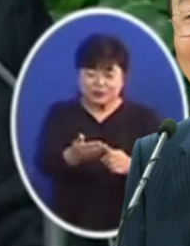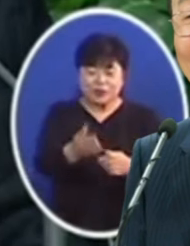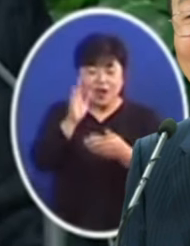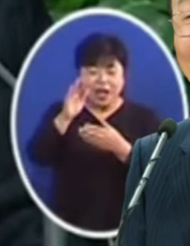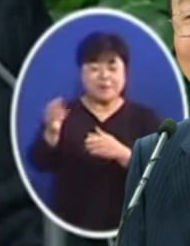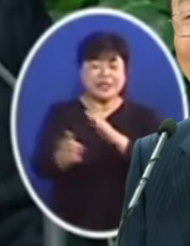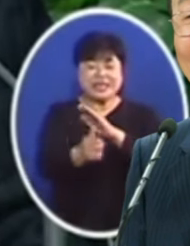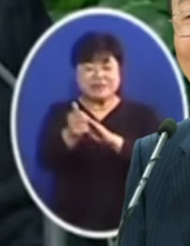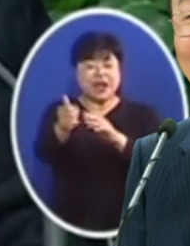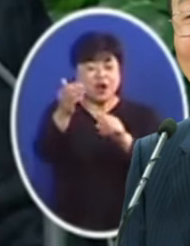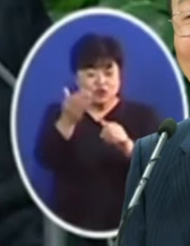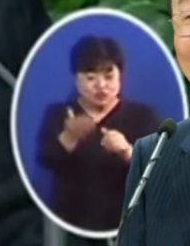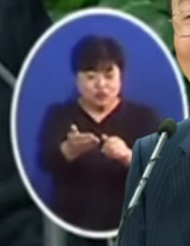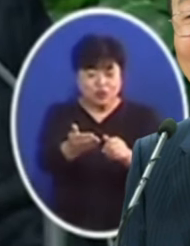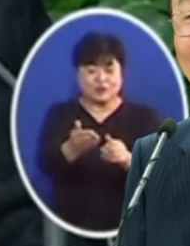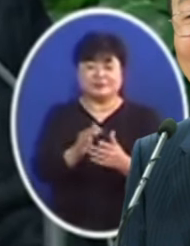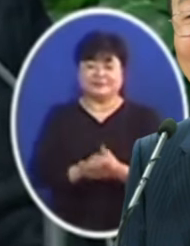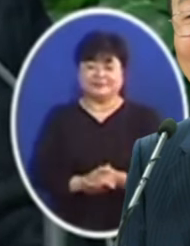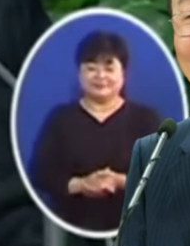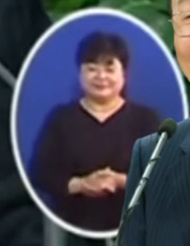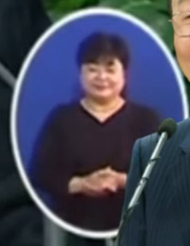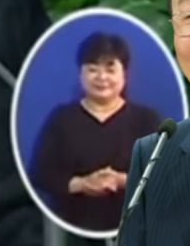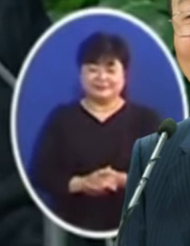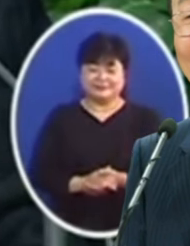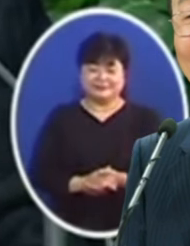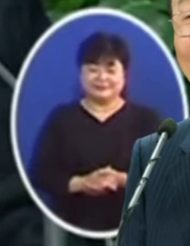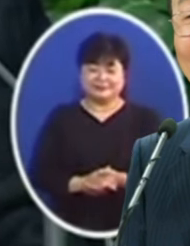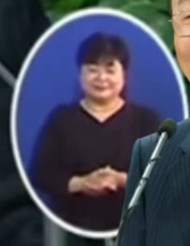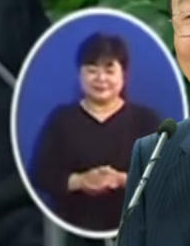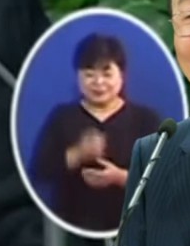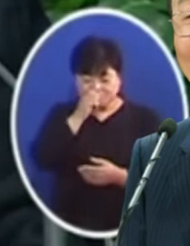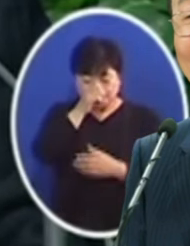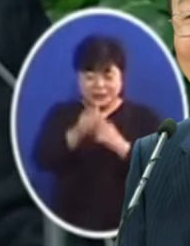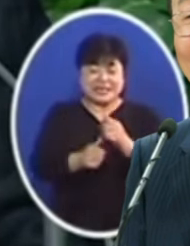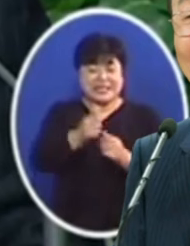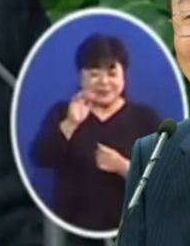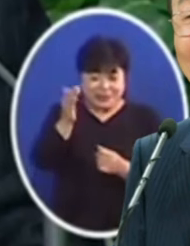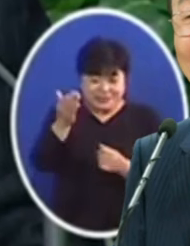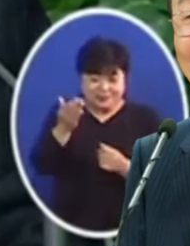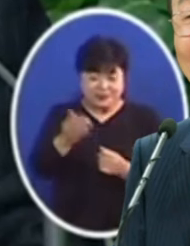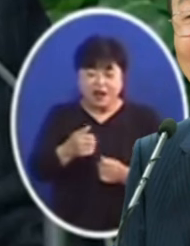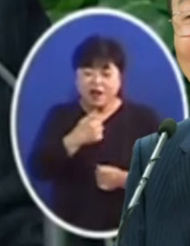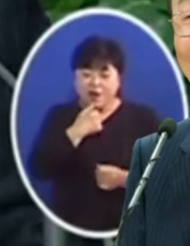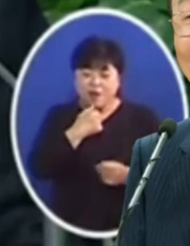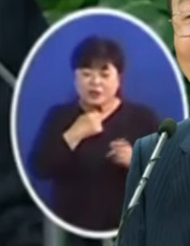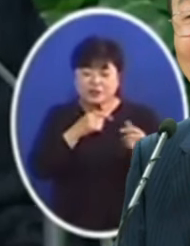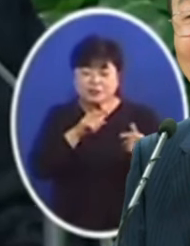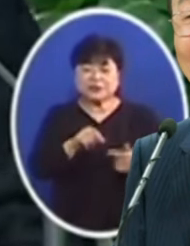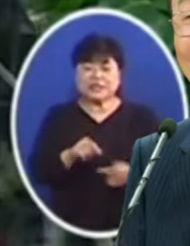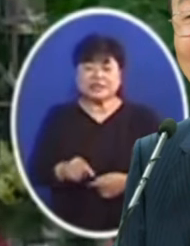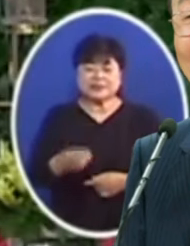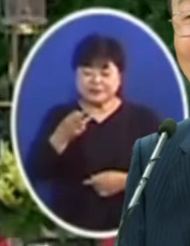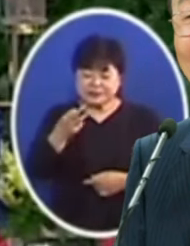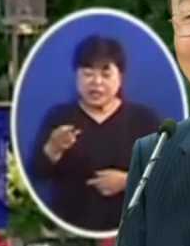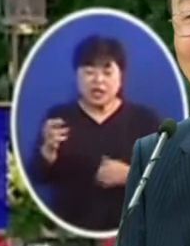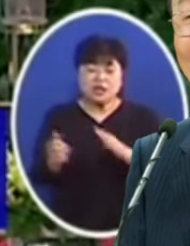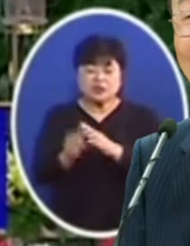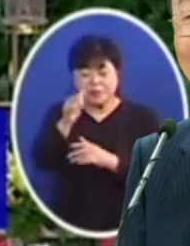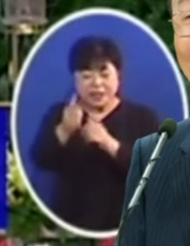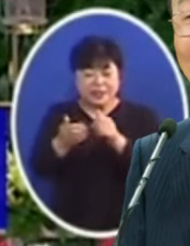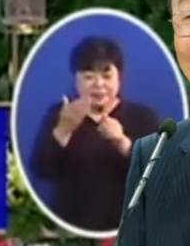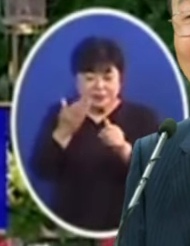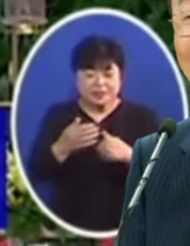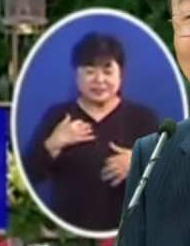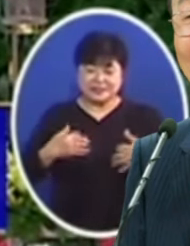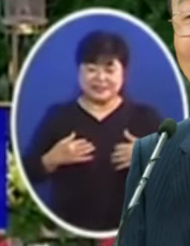장차 희망을 줄 것이 하나님의 소원인 것입니다. 얼마나 좋은 하나님이신 것입니까? 로마서 15장 13절에 소망의 하나님이